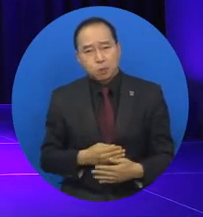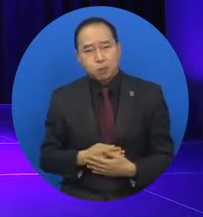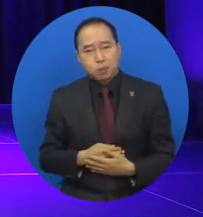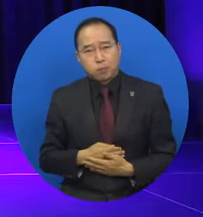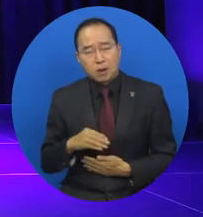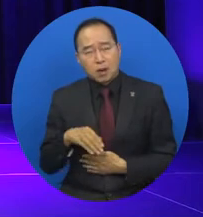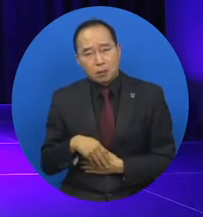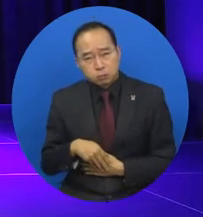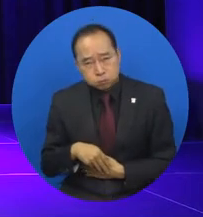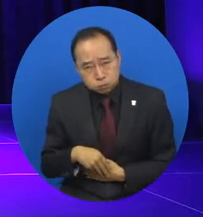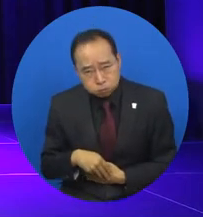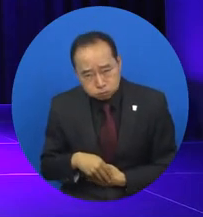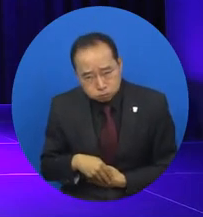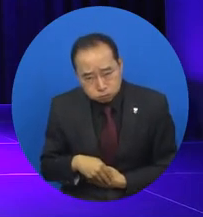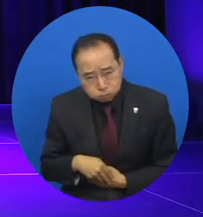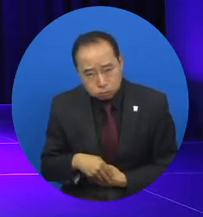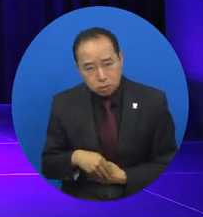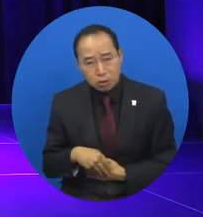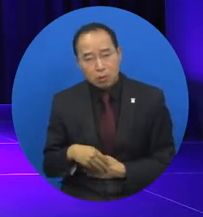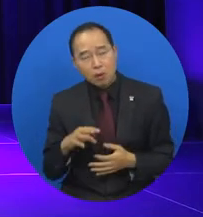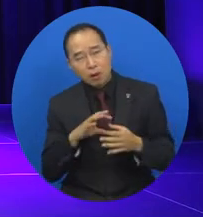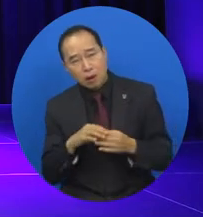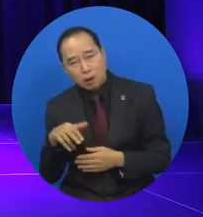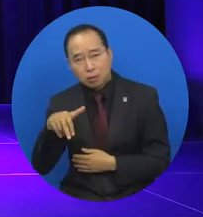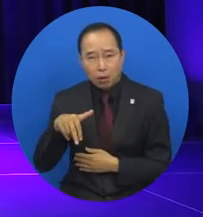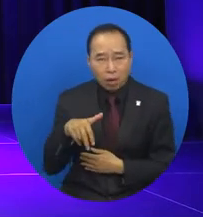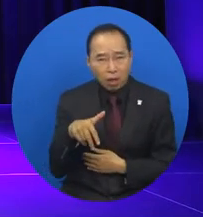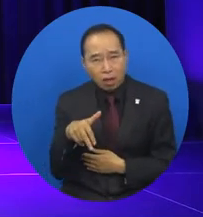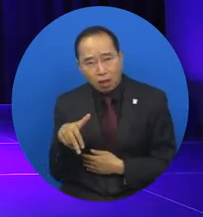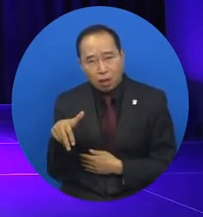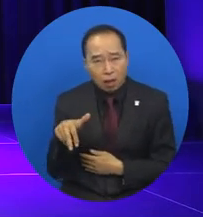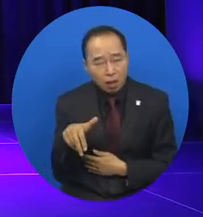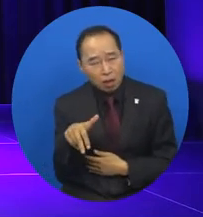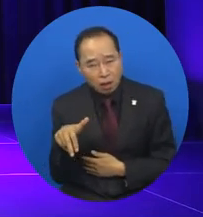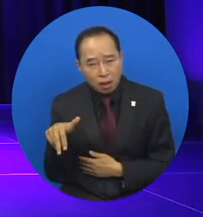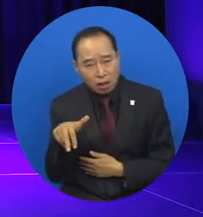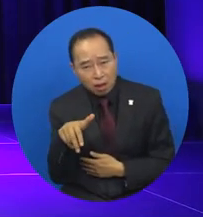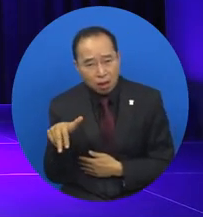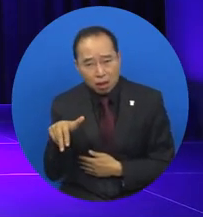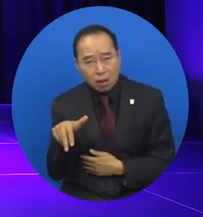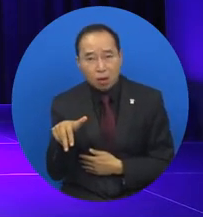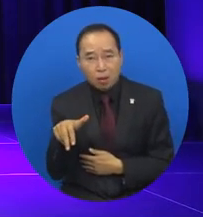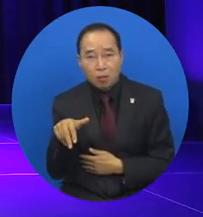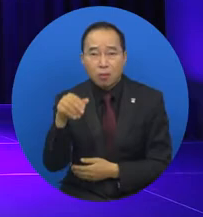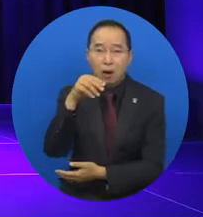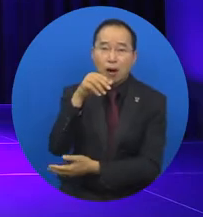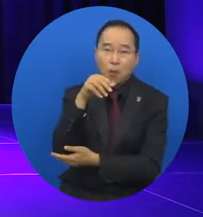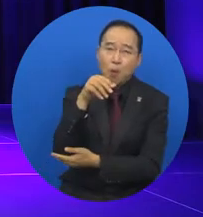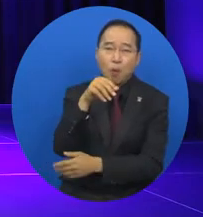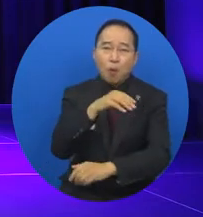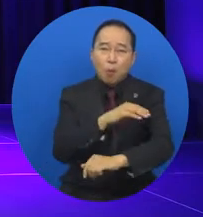이때는 계속 뭔가를 이렇게 잡고 그리고 계속